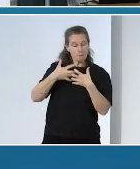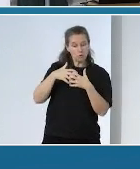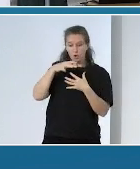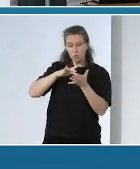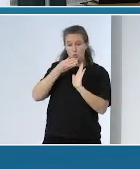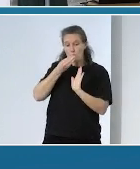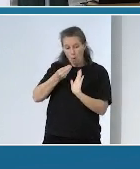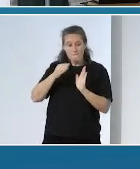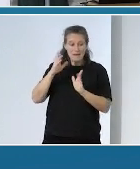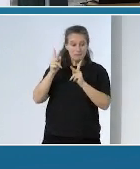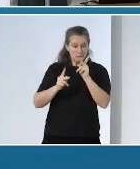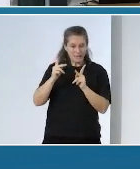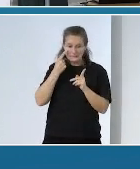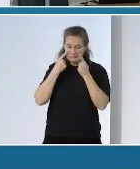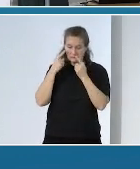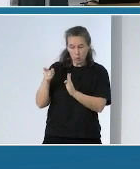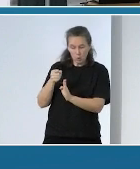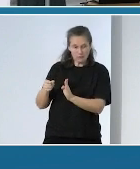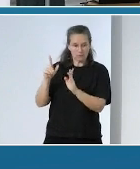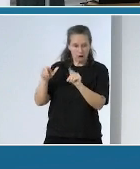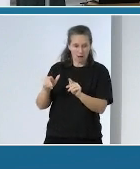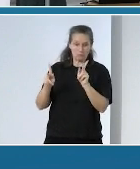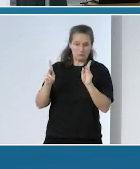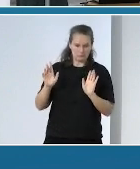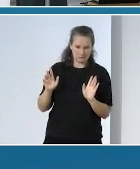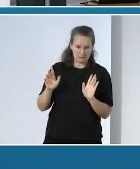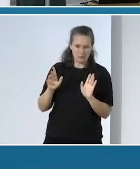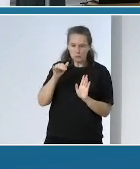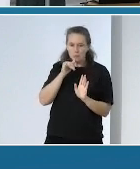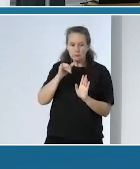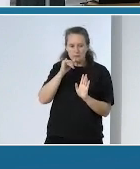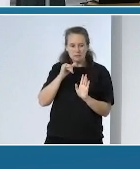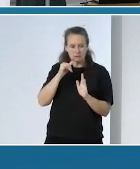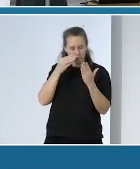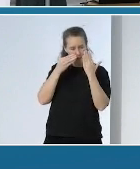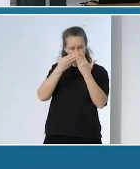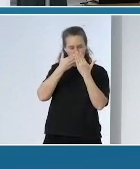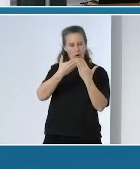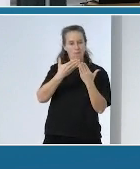qu'elle ait besoin d'une correction pour une petite hypermétropie.